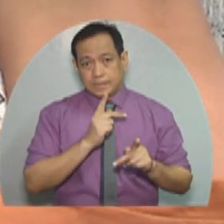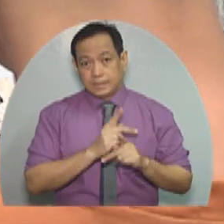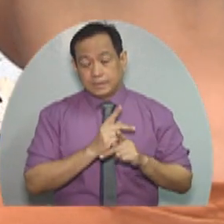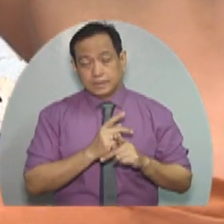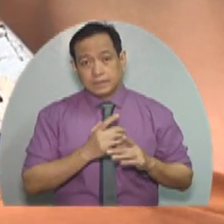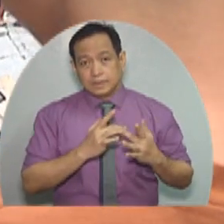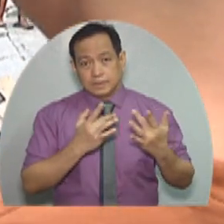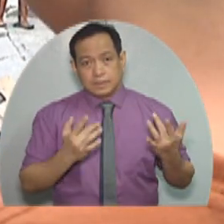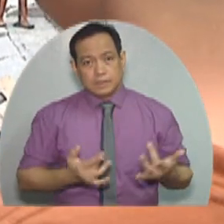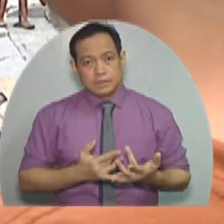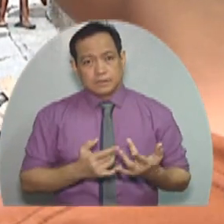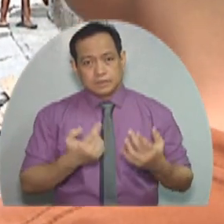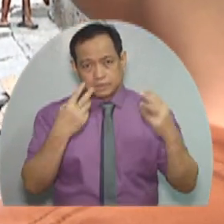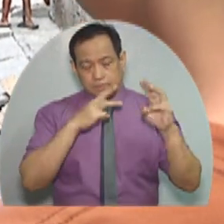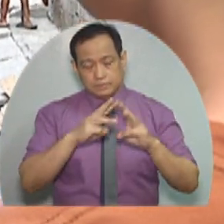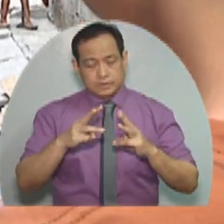na nakakapanood at